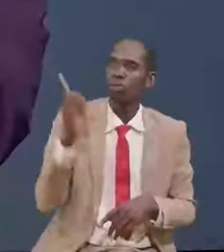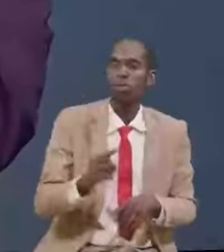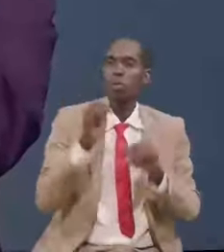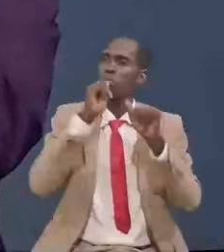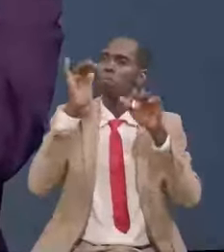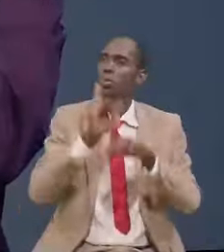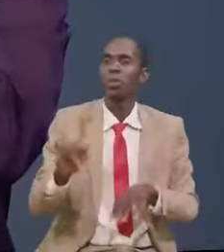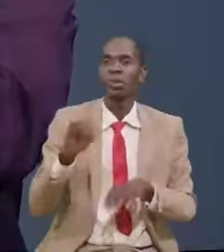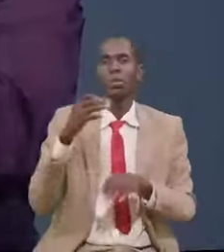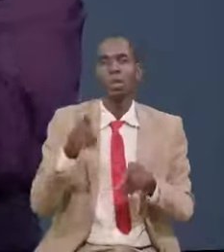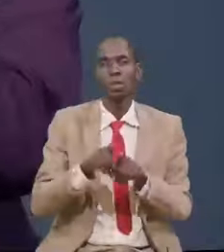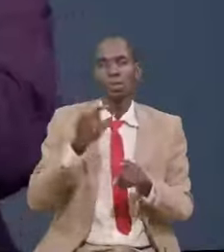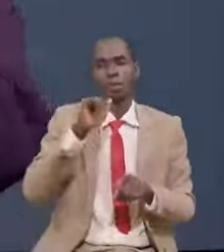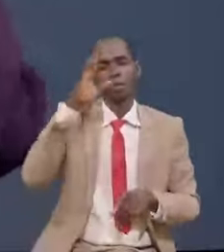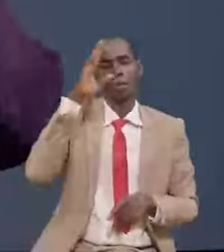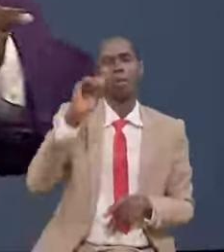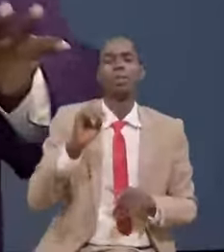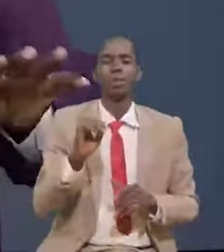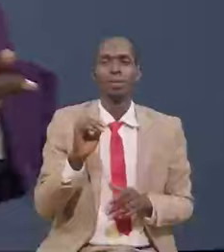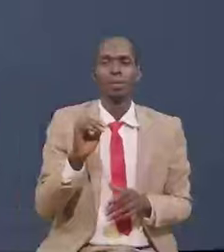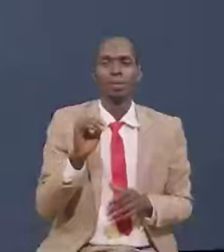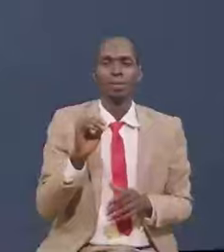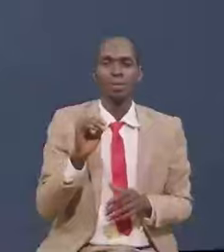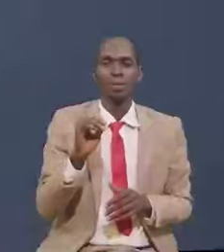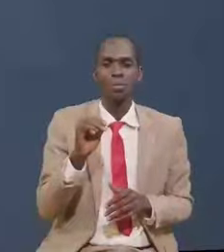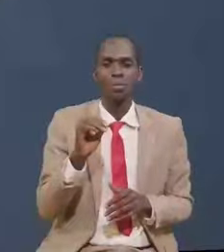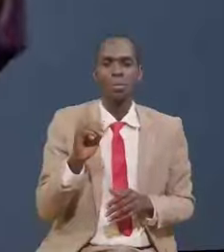bénédictions originales pour ma vie,